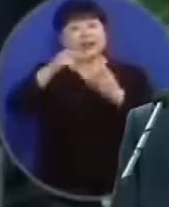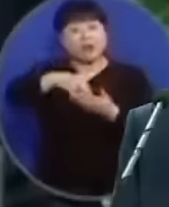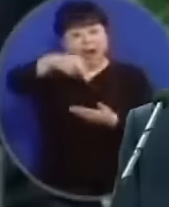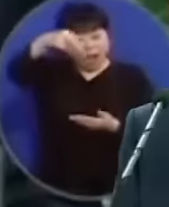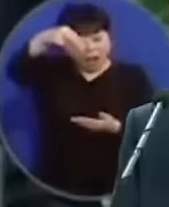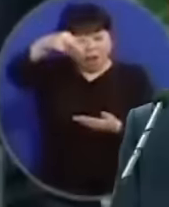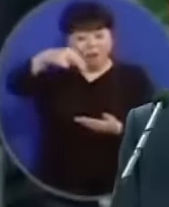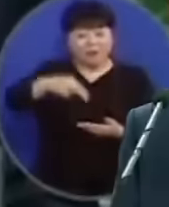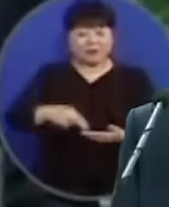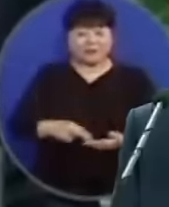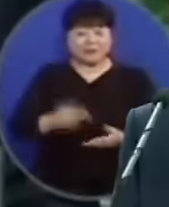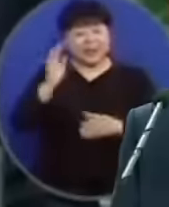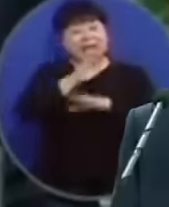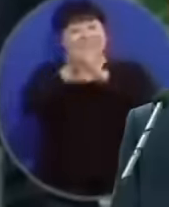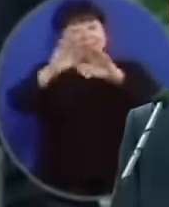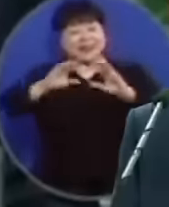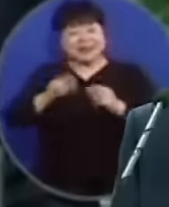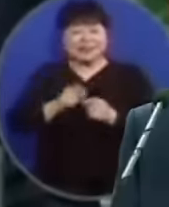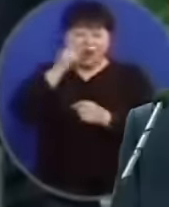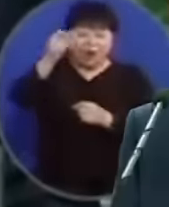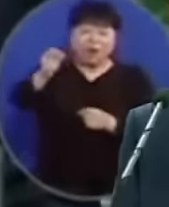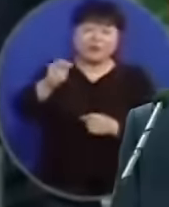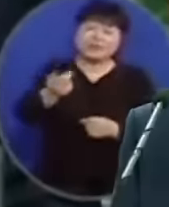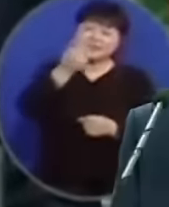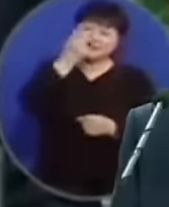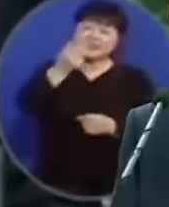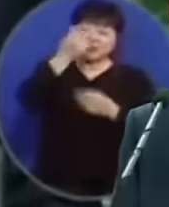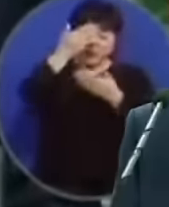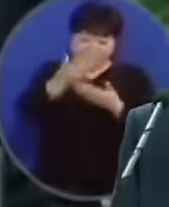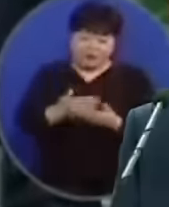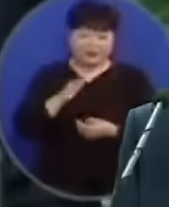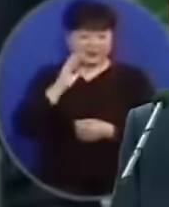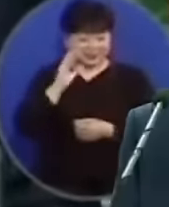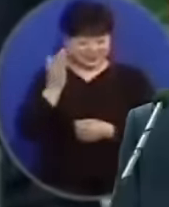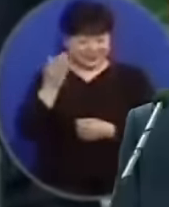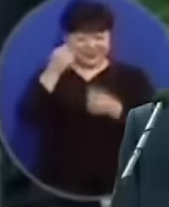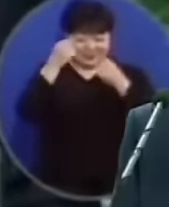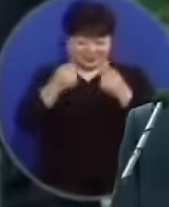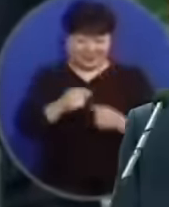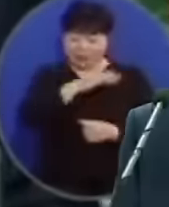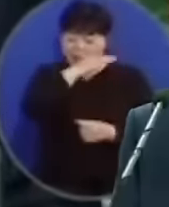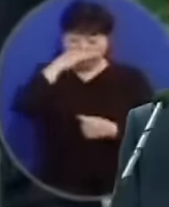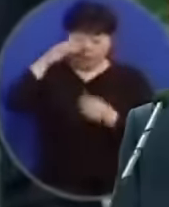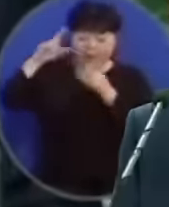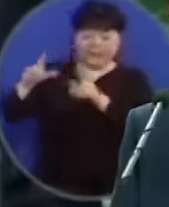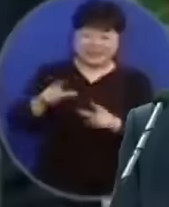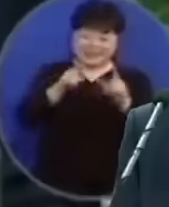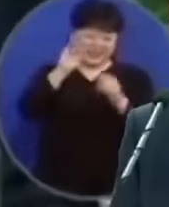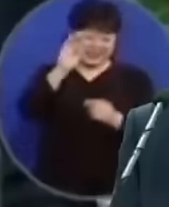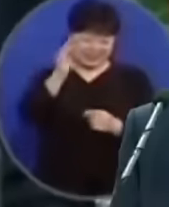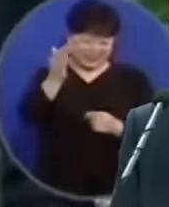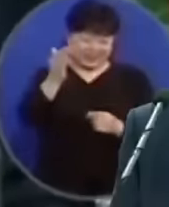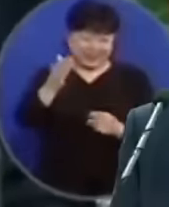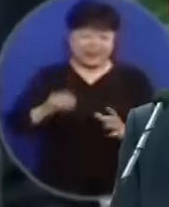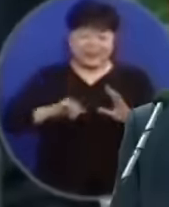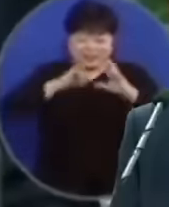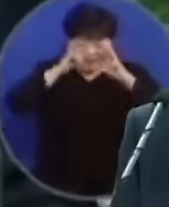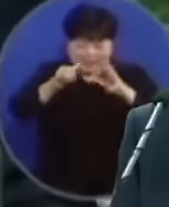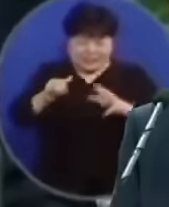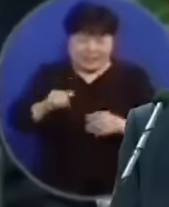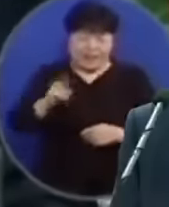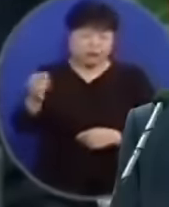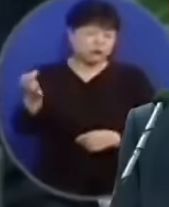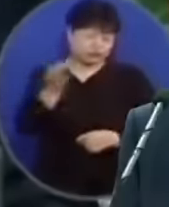올라가고 하늘나라에 영원히 생명을 얻는 우리들이 되어 사는 것이 올바르게 사는 것입니다. 세상에 아무리